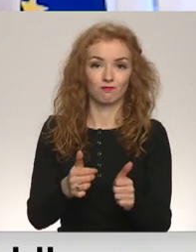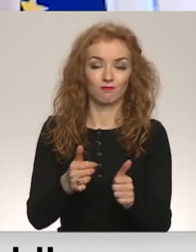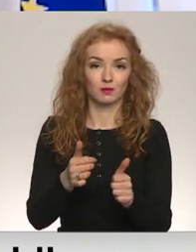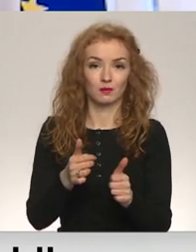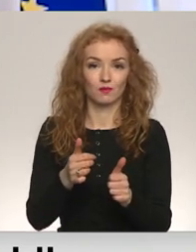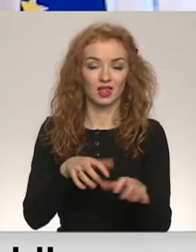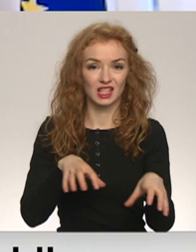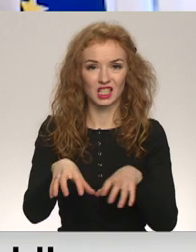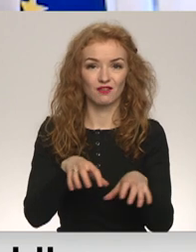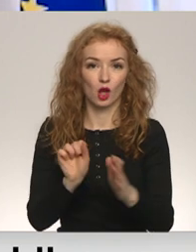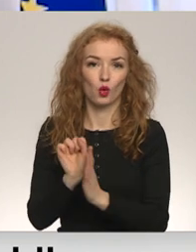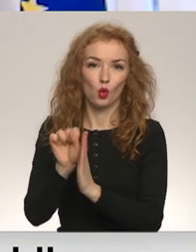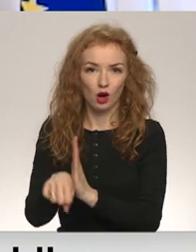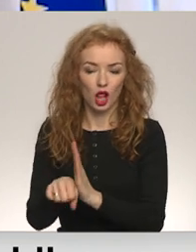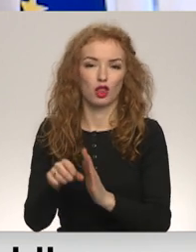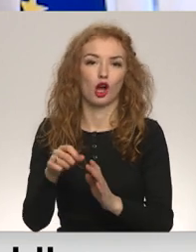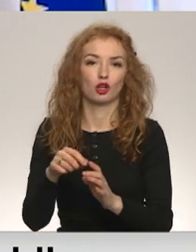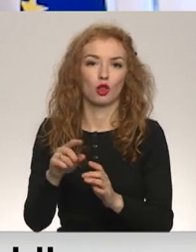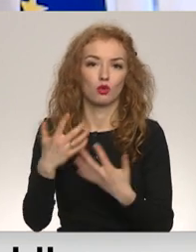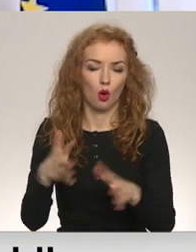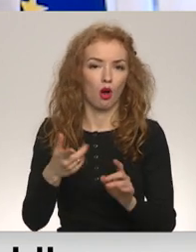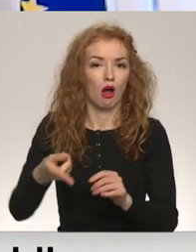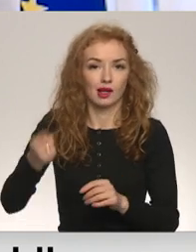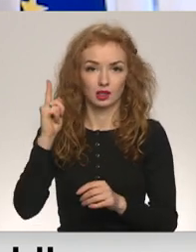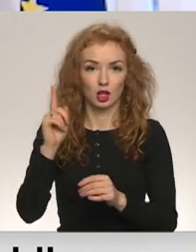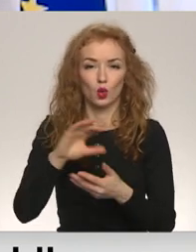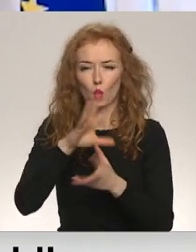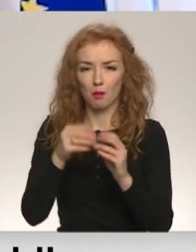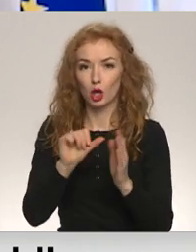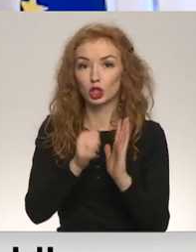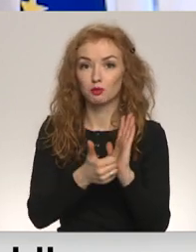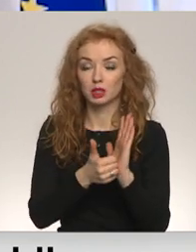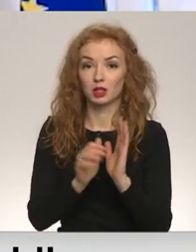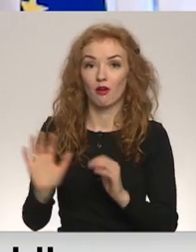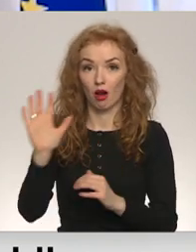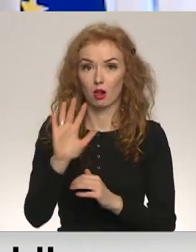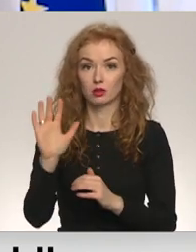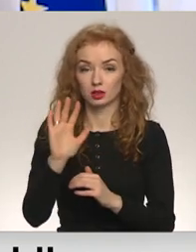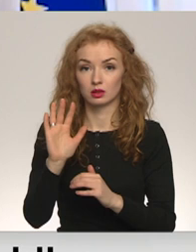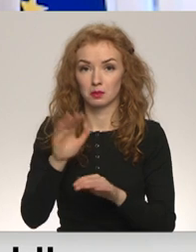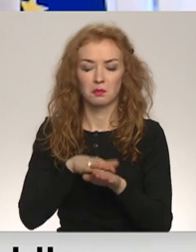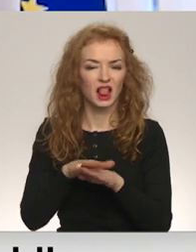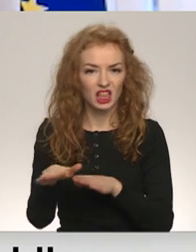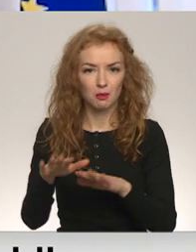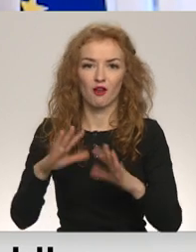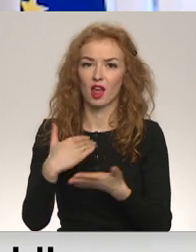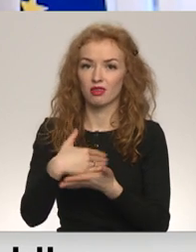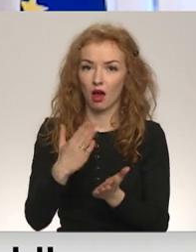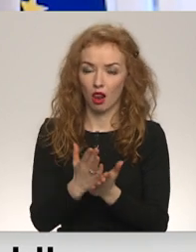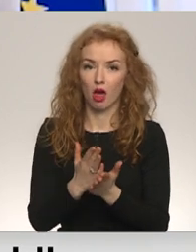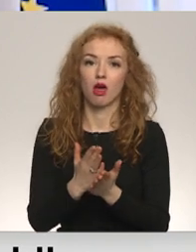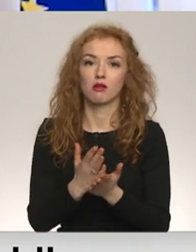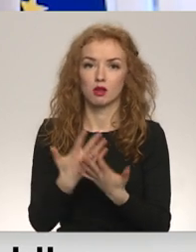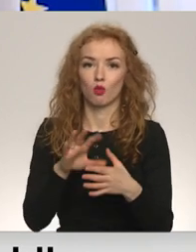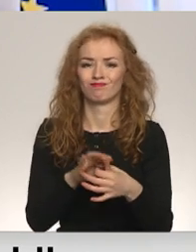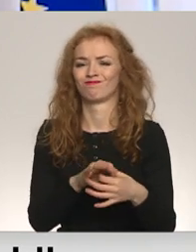šāda veida dzīvnieku nogalināšana ir aizliegta kopumā 16 Eiropas Savienības valstis. Tas vai nu pilnībā vai daļēji izdarīts, arī